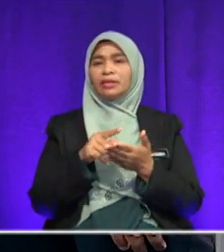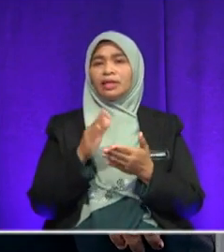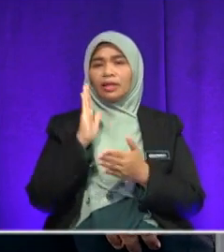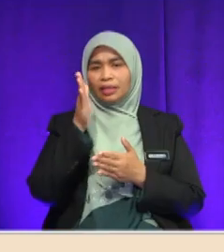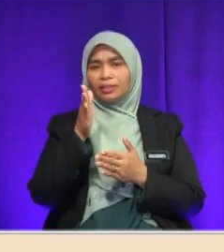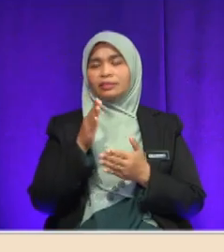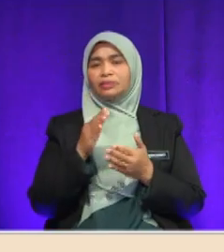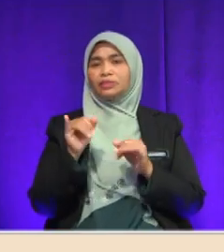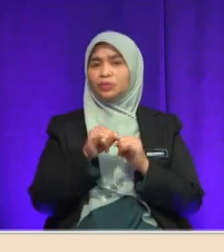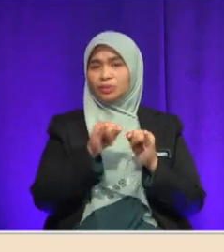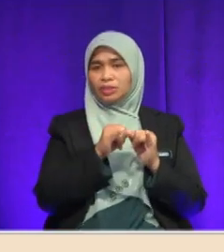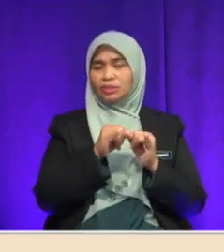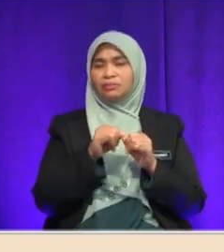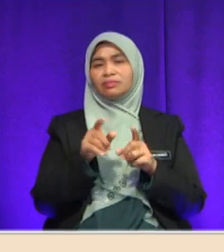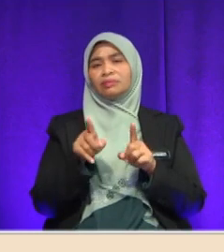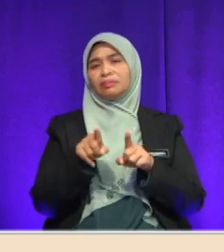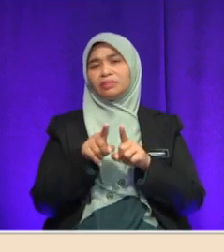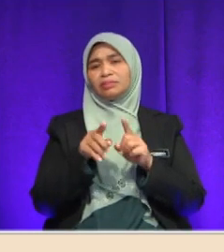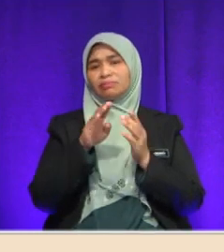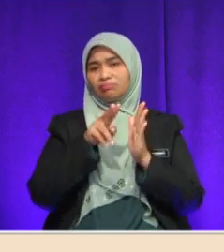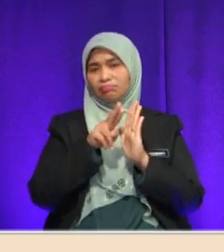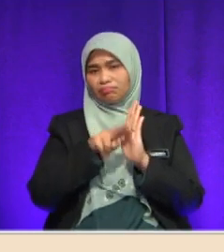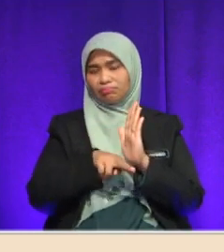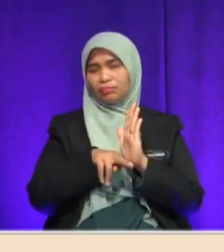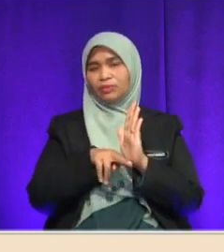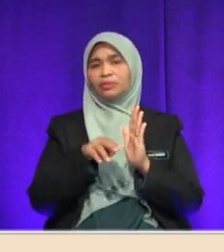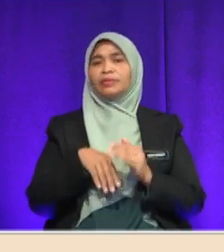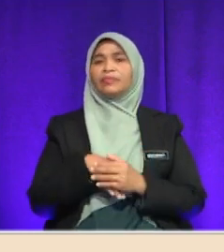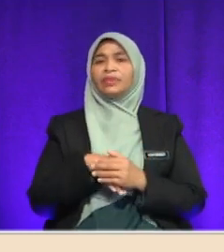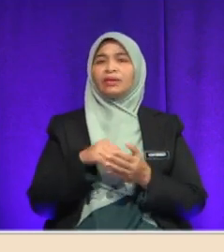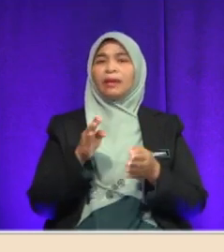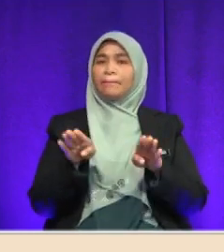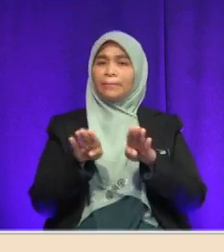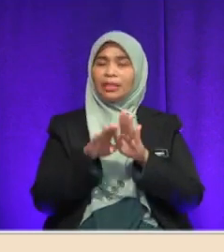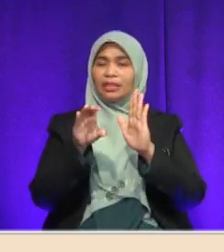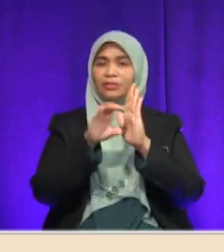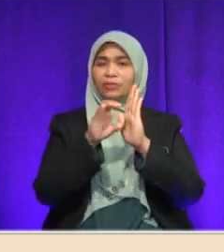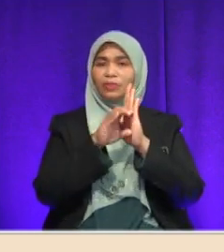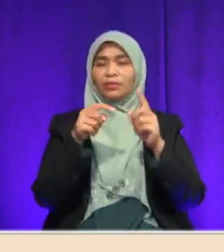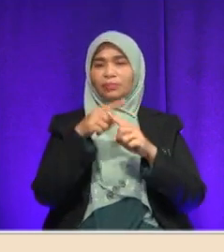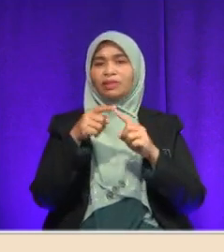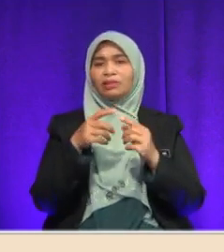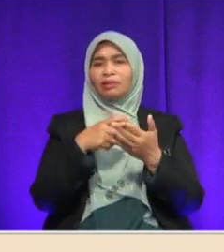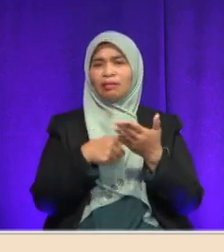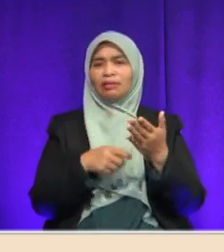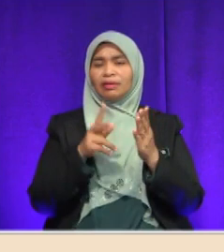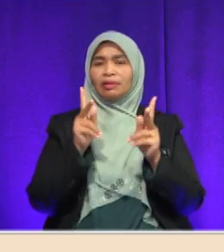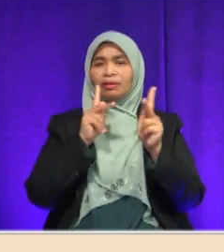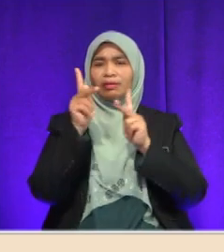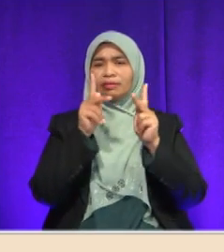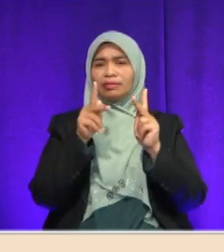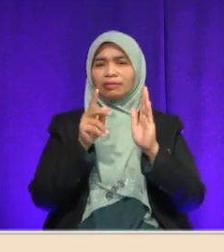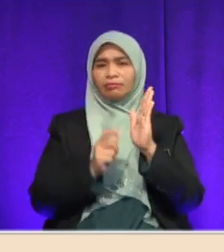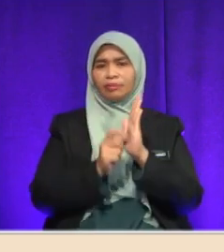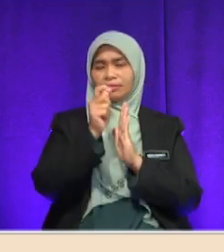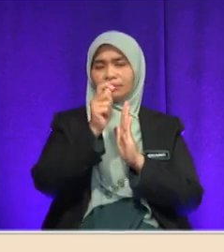akan juga sama-sama turun. Okey, sebagai contoh, cikgu ambil apabila harga kereta naik. So bila harga kereta